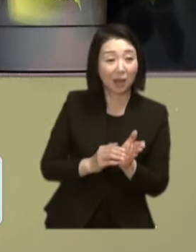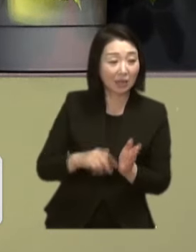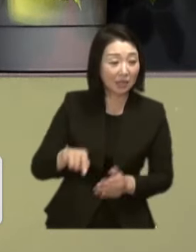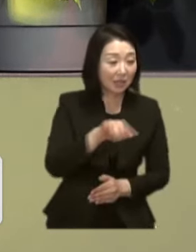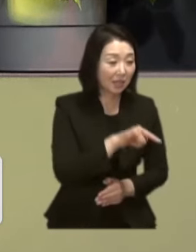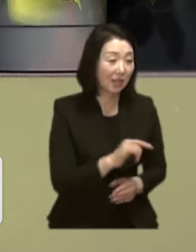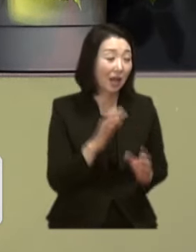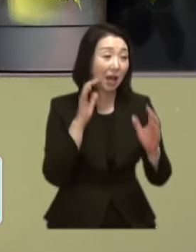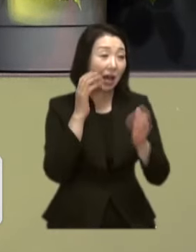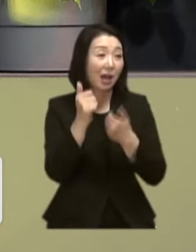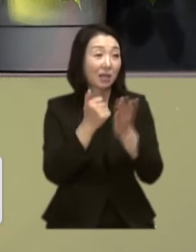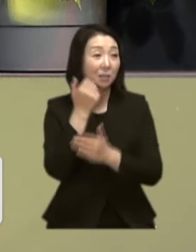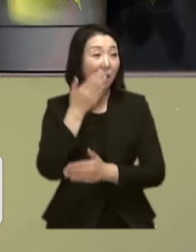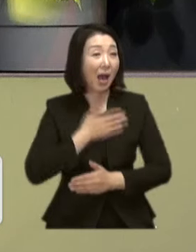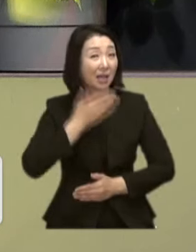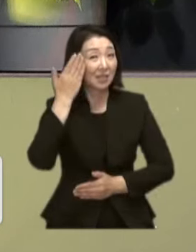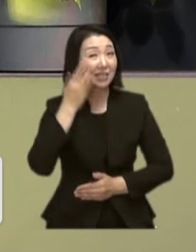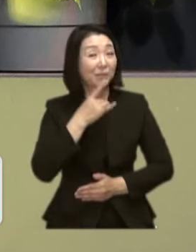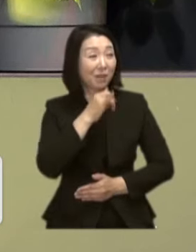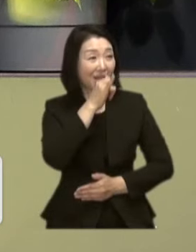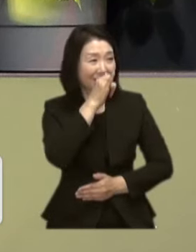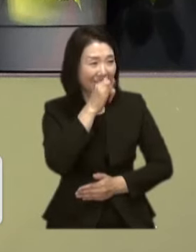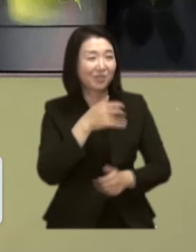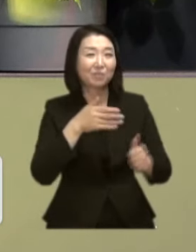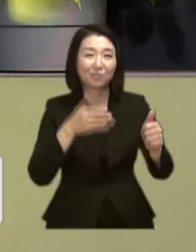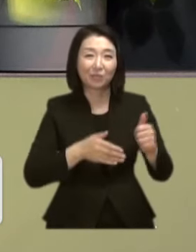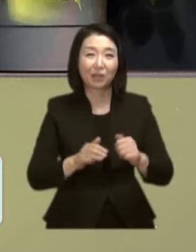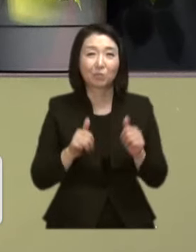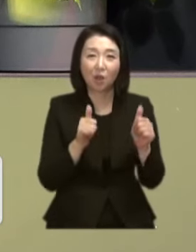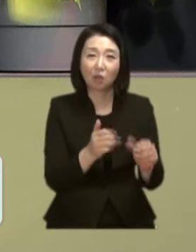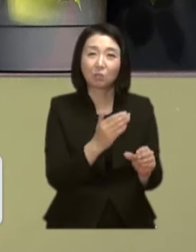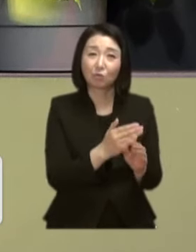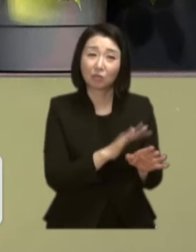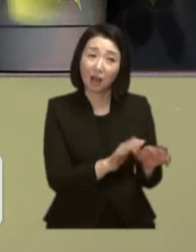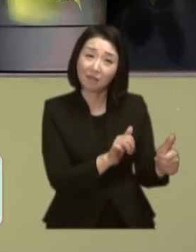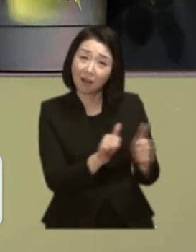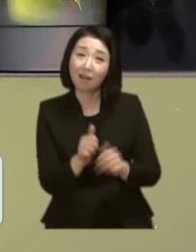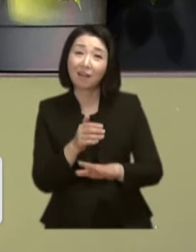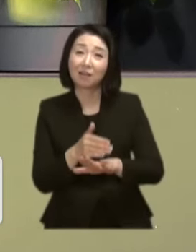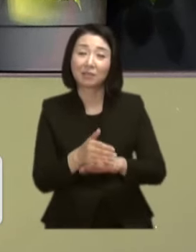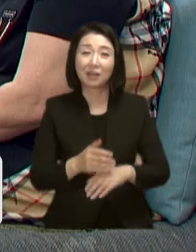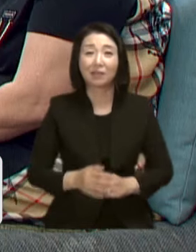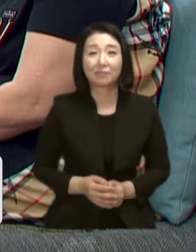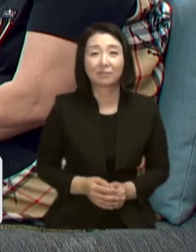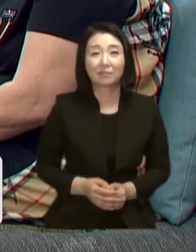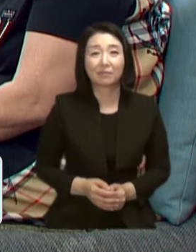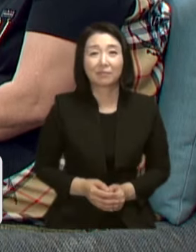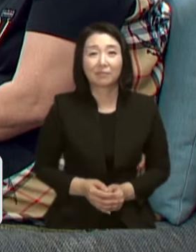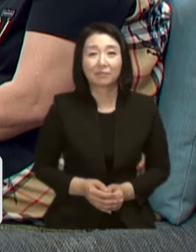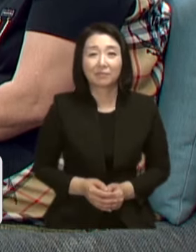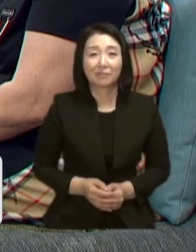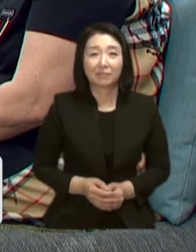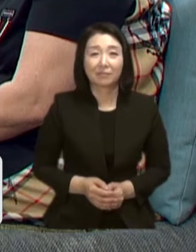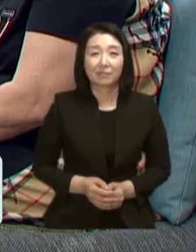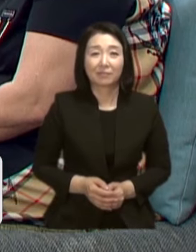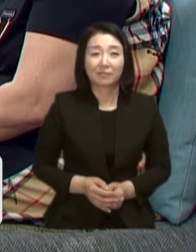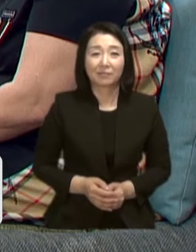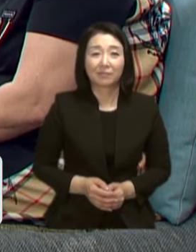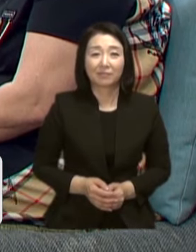지식만 있어라. 그래서 그렇게 열심히 하고 있고요. 애들이 잘 따라와서 너무 고맙죠. 그런데 보니까 이게 그냥